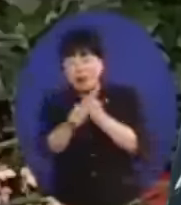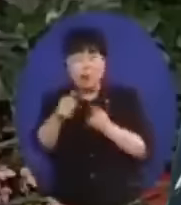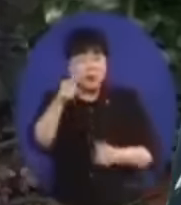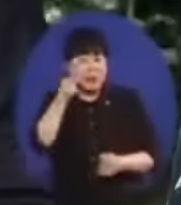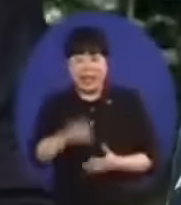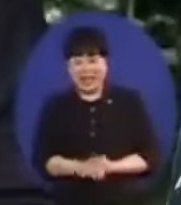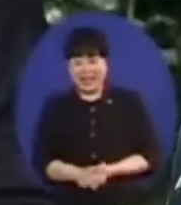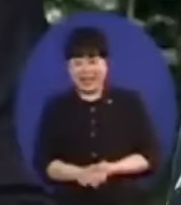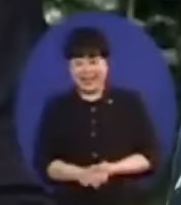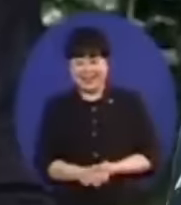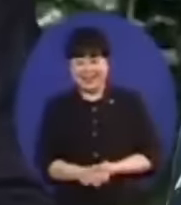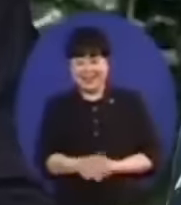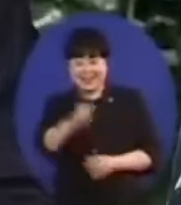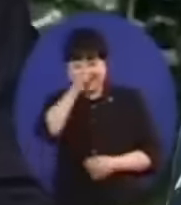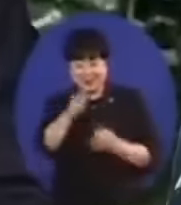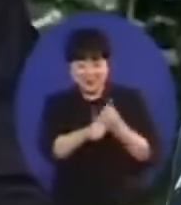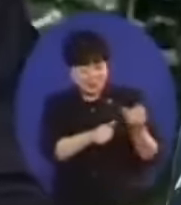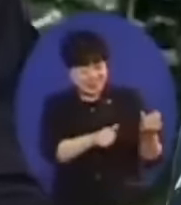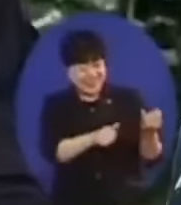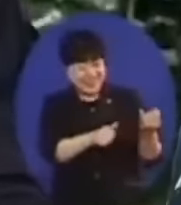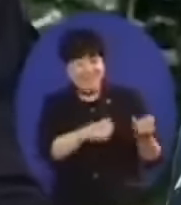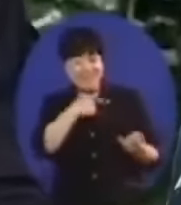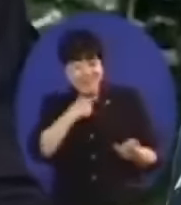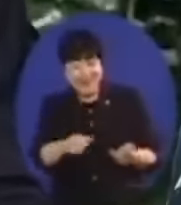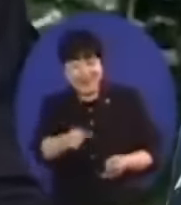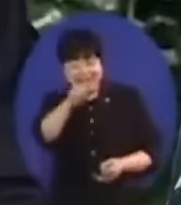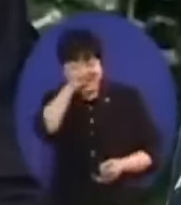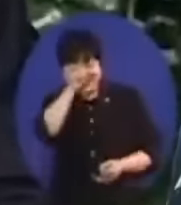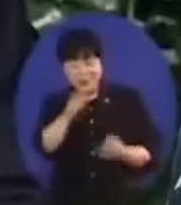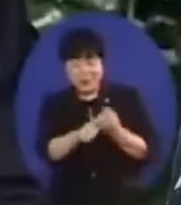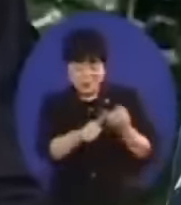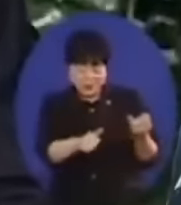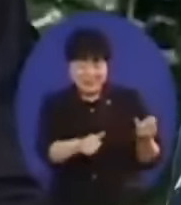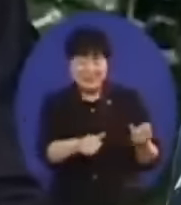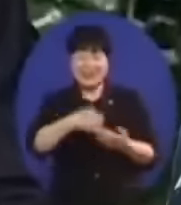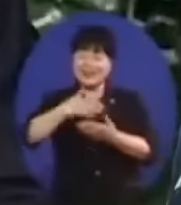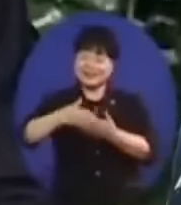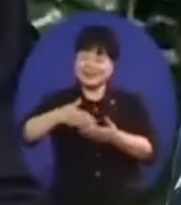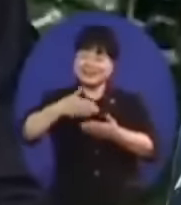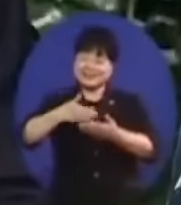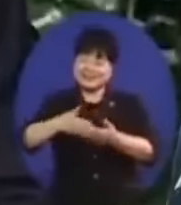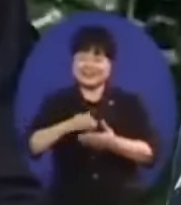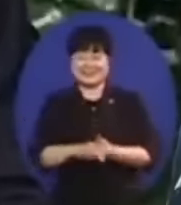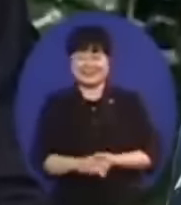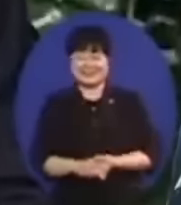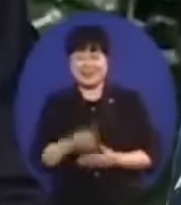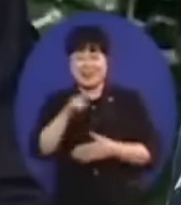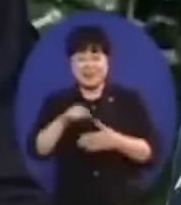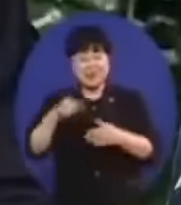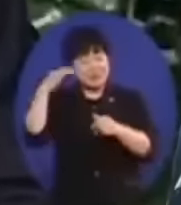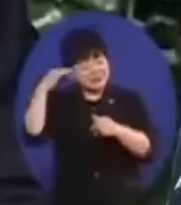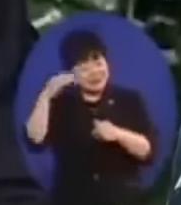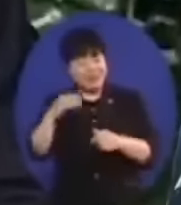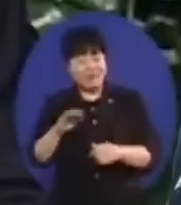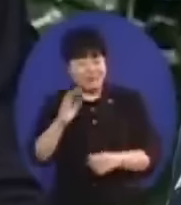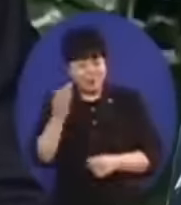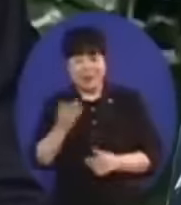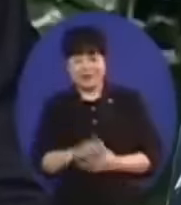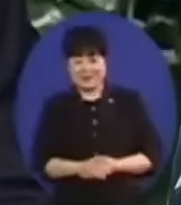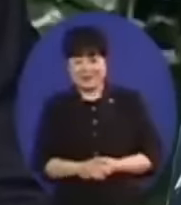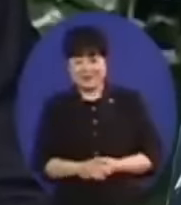것입니까? 좋은 아내를 얻으려면 좋은 아내를 얻는 것을 마음에 그려봐야 되는 것입니다.